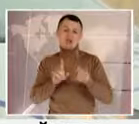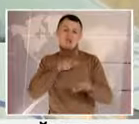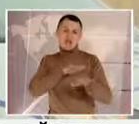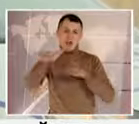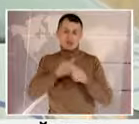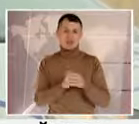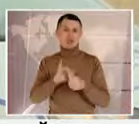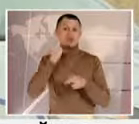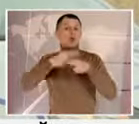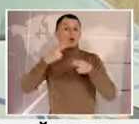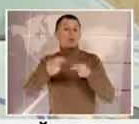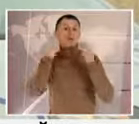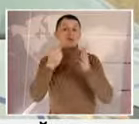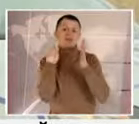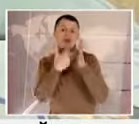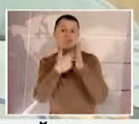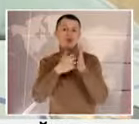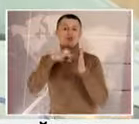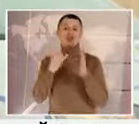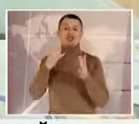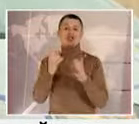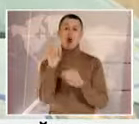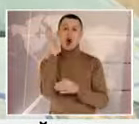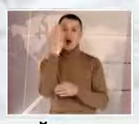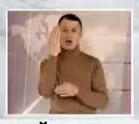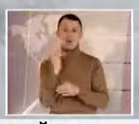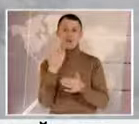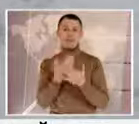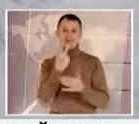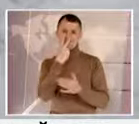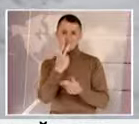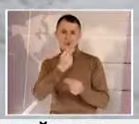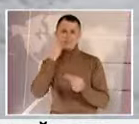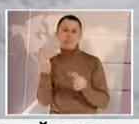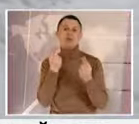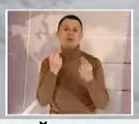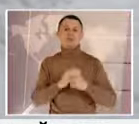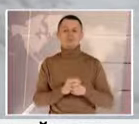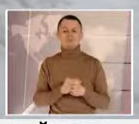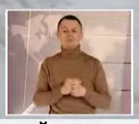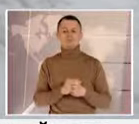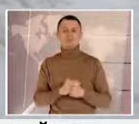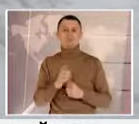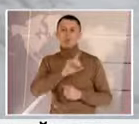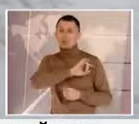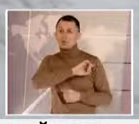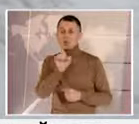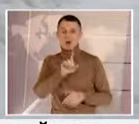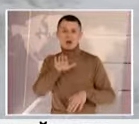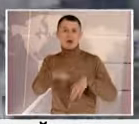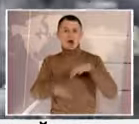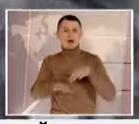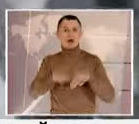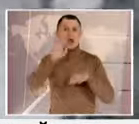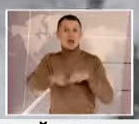dar și oglinzile pentru a putea avea vizibilitate cât mai bună și sub nicio formă să nu călcați